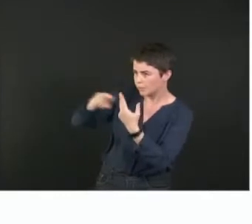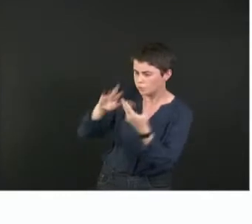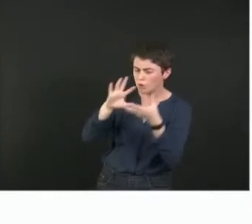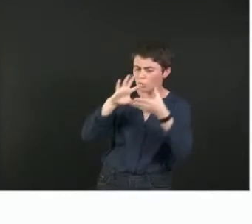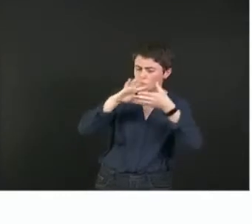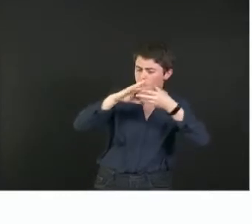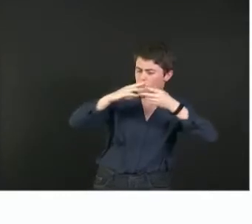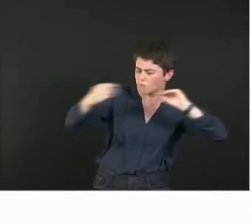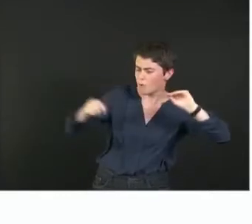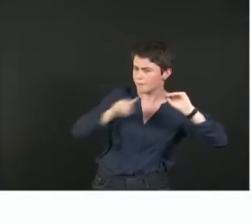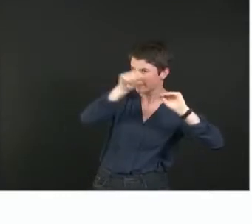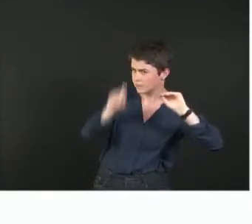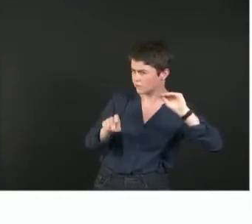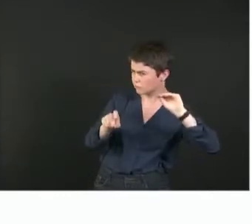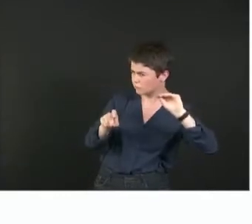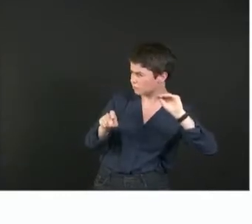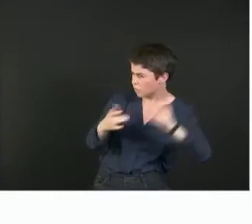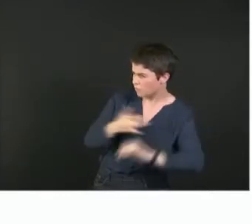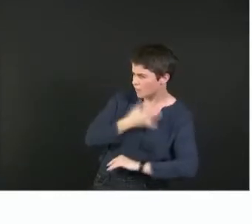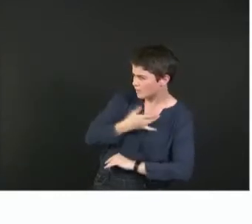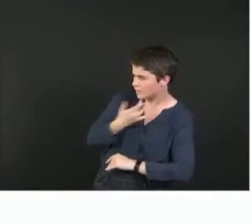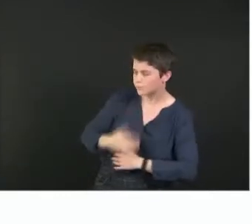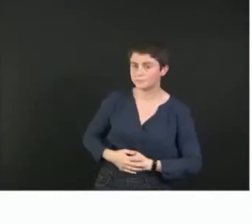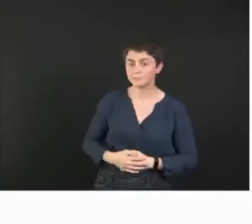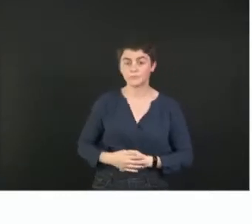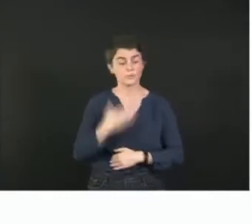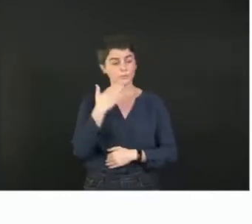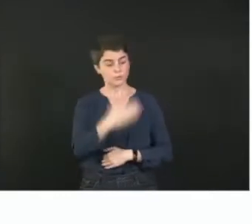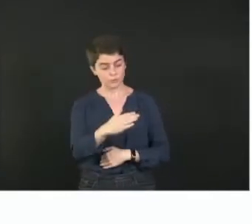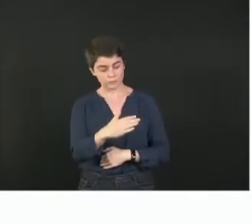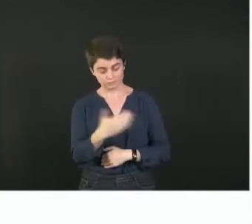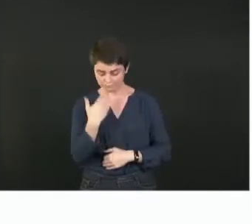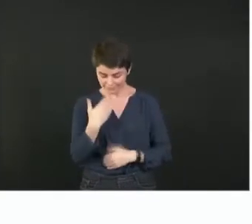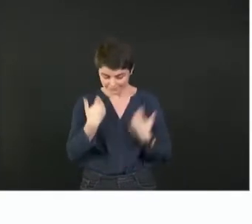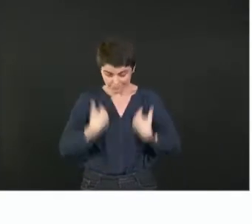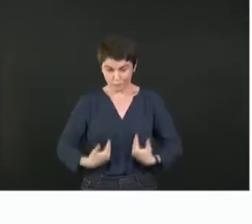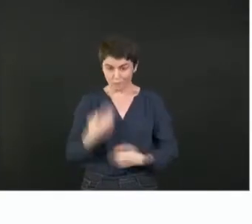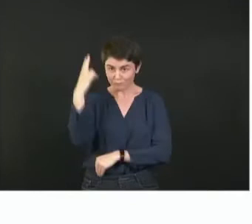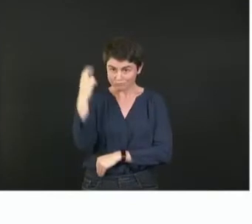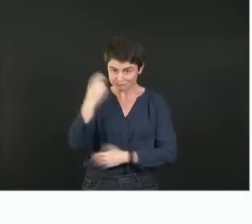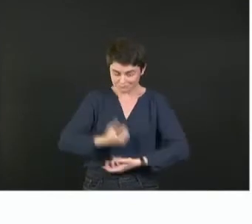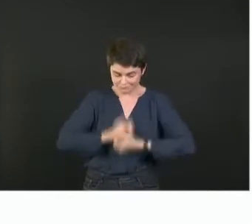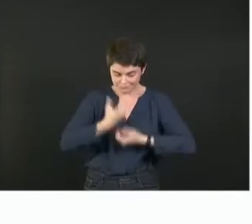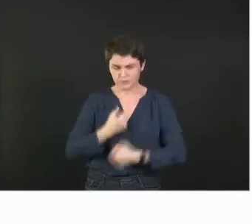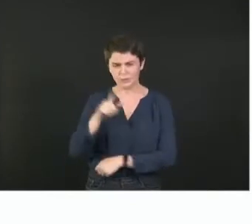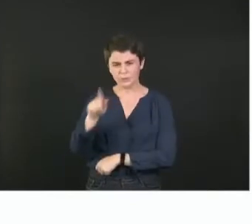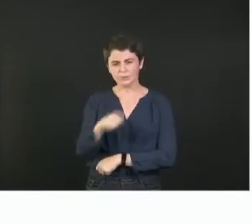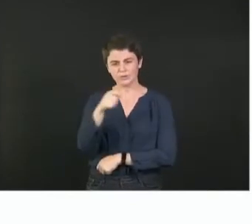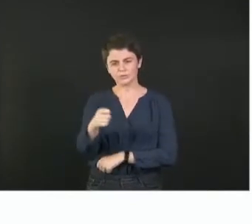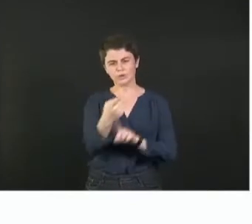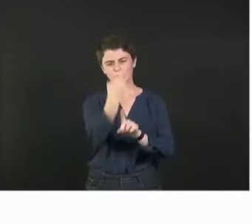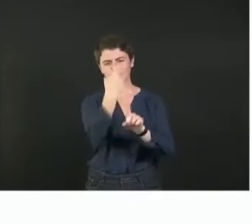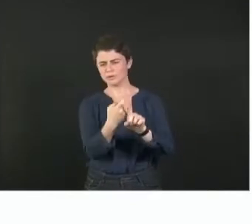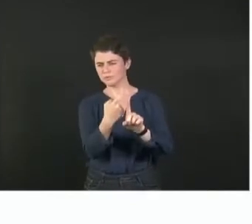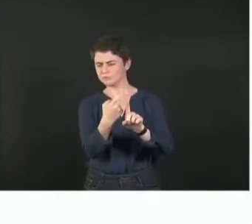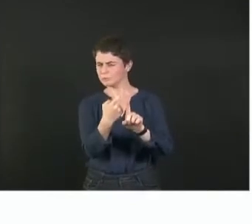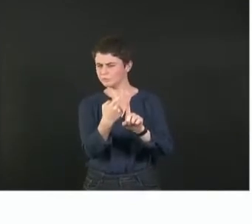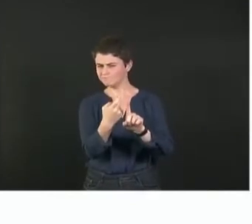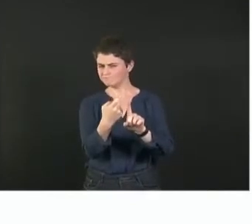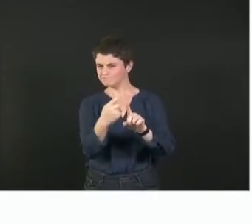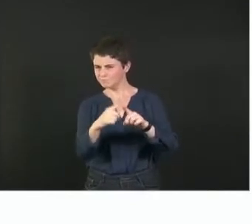interpelle? Bonjour et merci de commencer par moi. Oui, bien sûr, ça interpelle, d'autant plus que je n'aurais pas posé cette